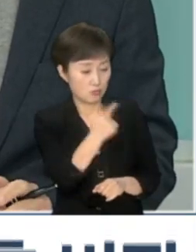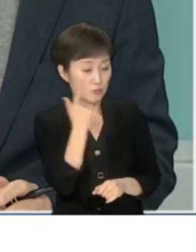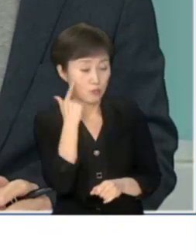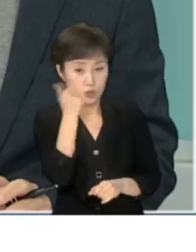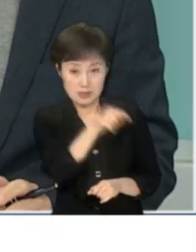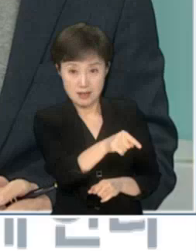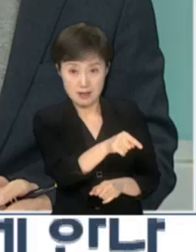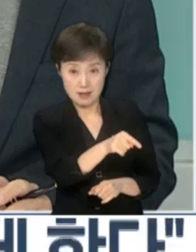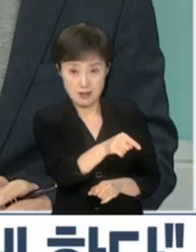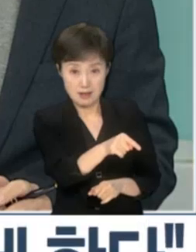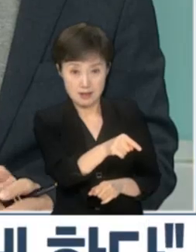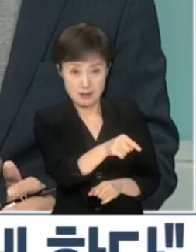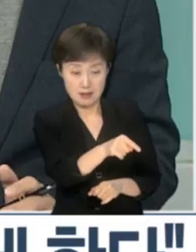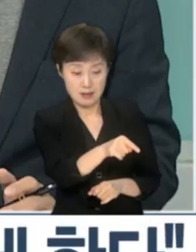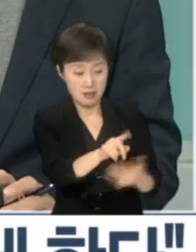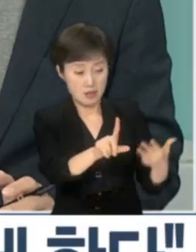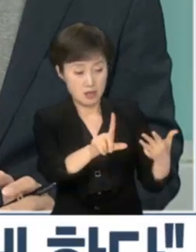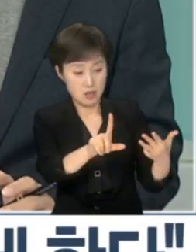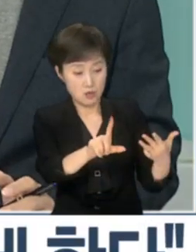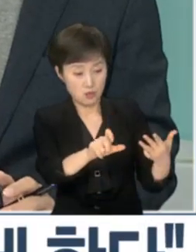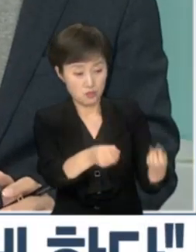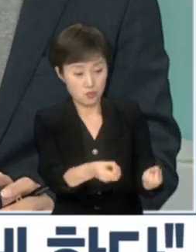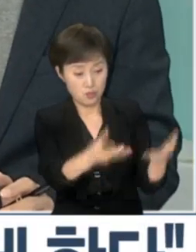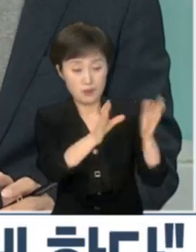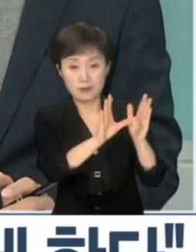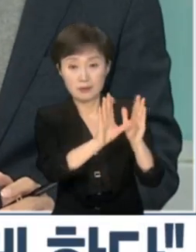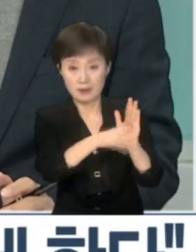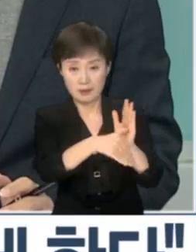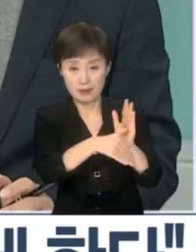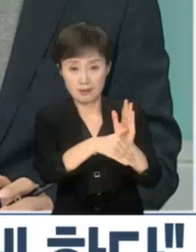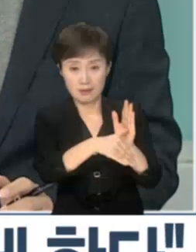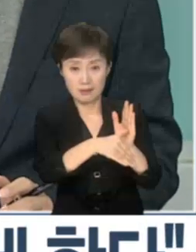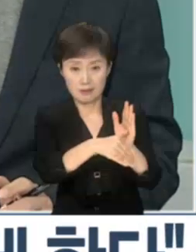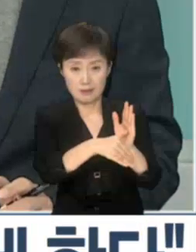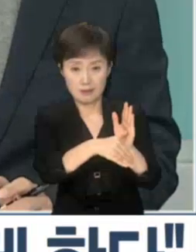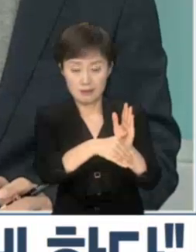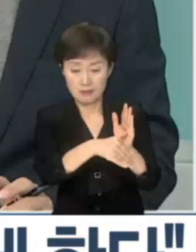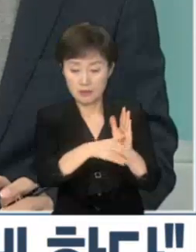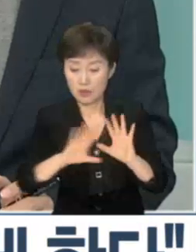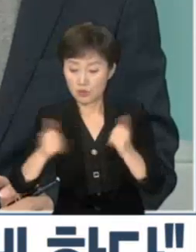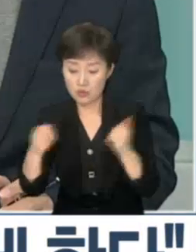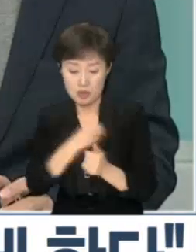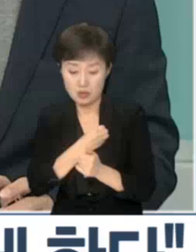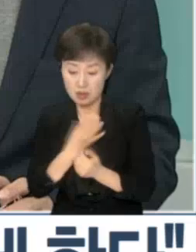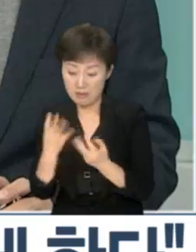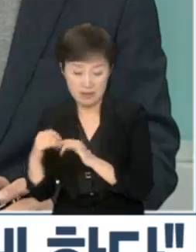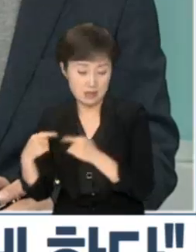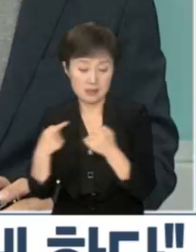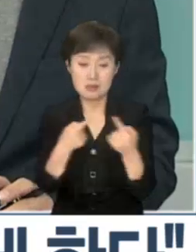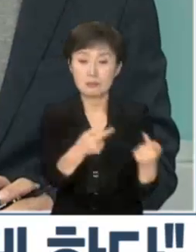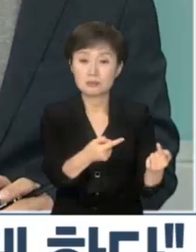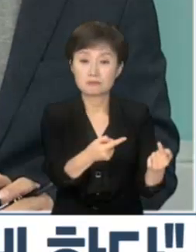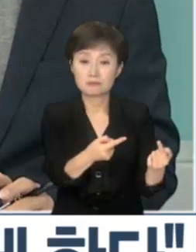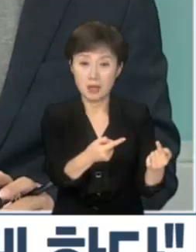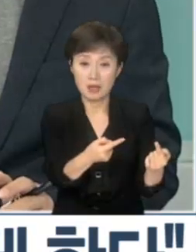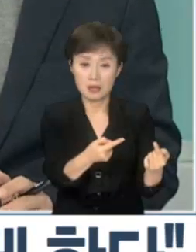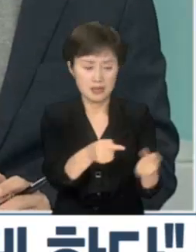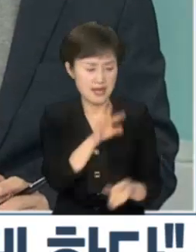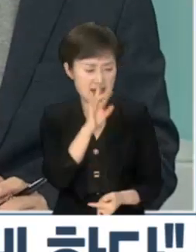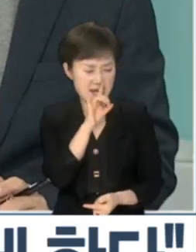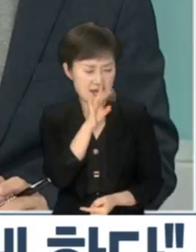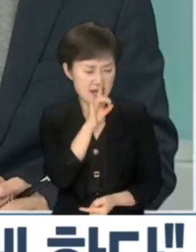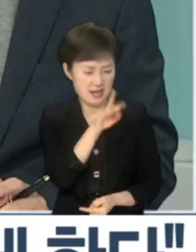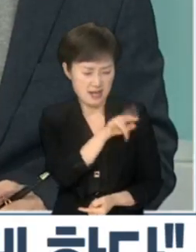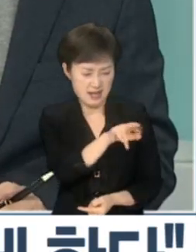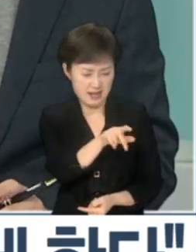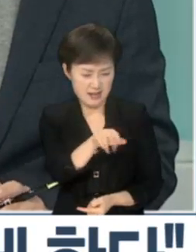그 광복절 집회에서 그 당시에 많은 그 전직 의원들이 참석을 했었어요. 그래서 그때 그거를 강하게